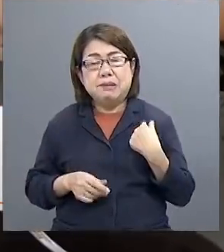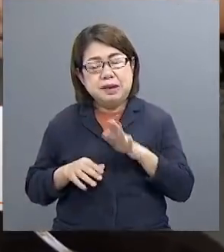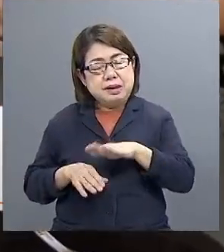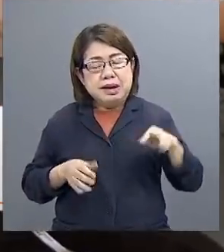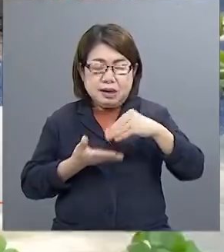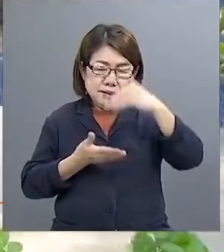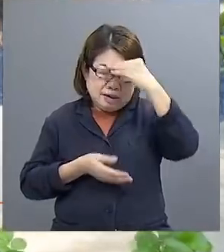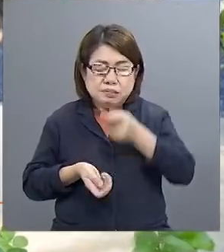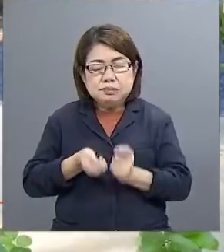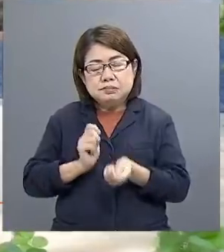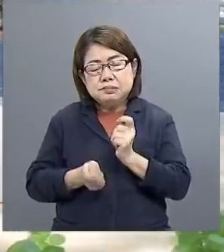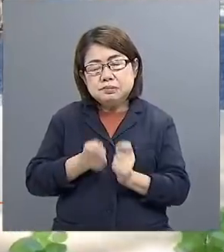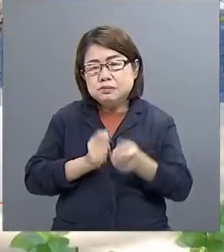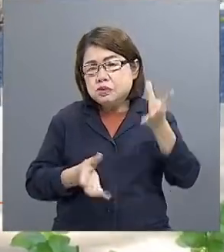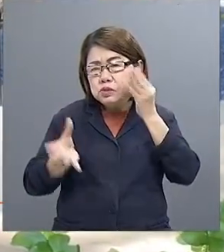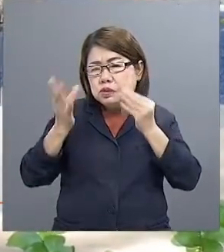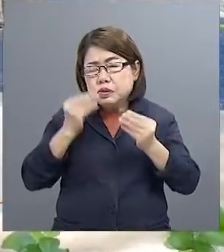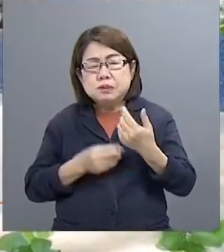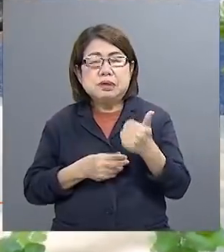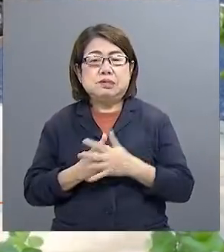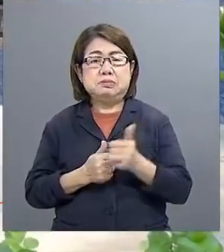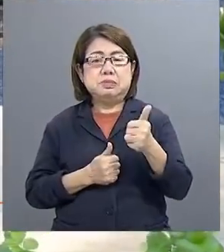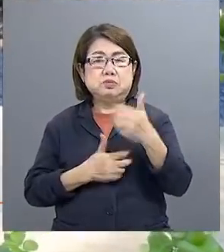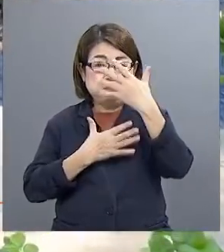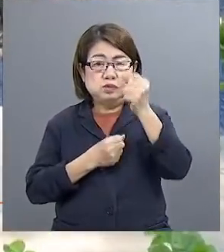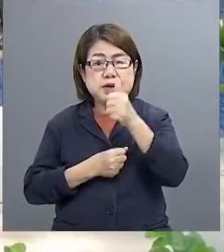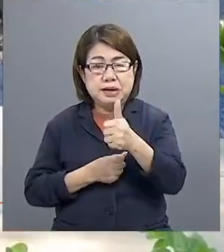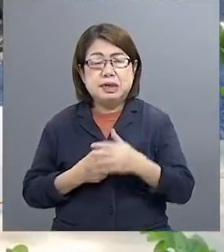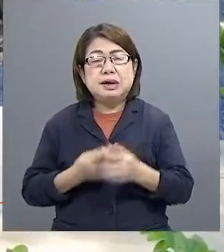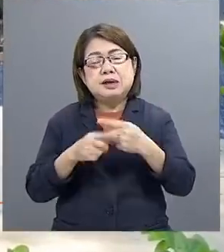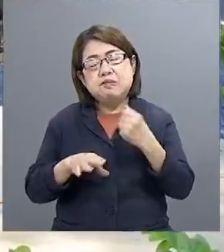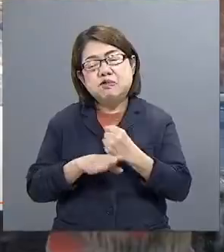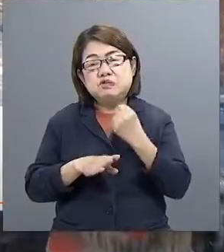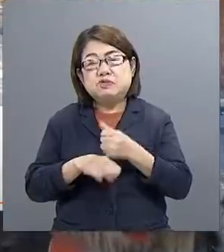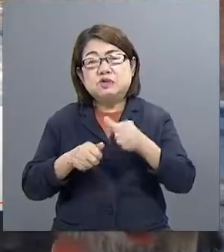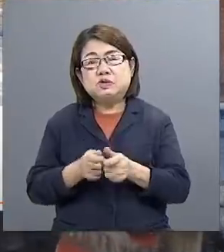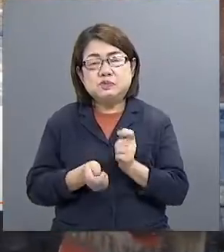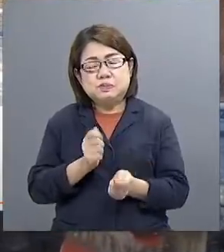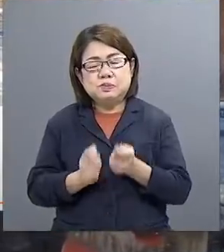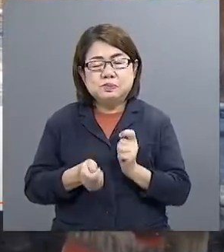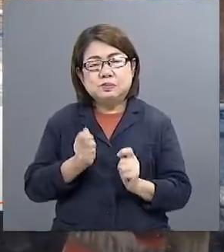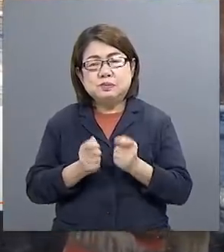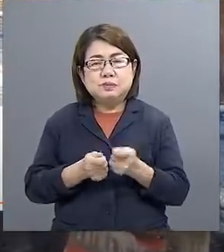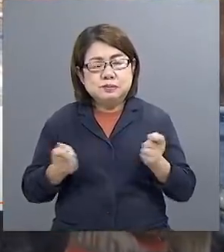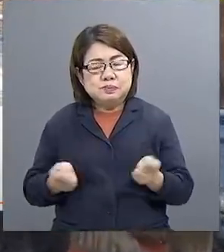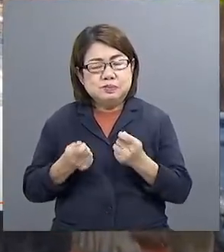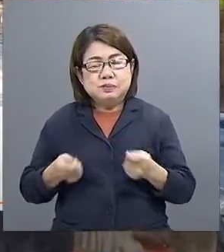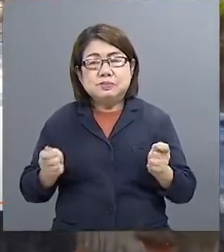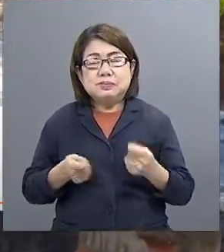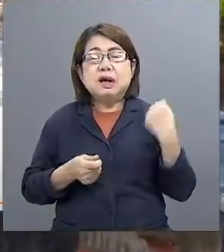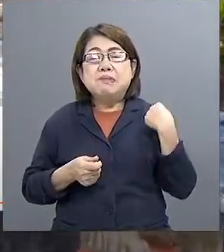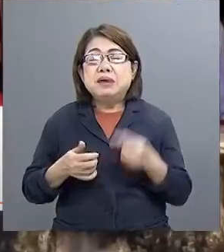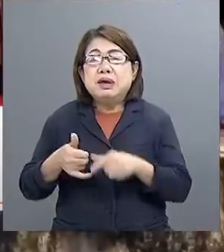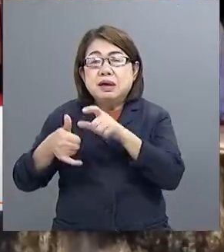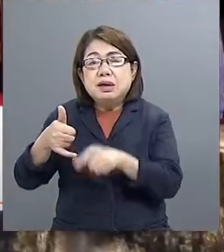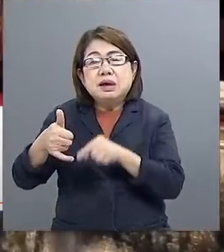กลายเป็นเอกลักษณ์ดึงดูดความสนใจได้มากขึ้นระหว่างการซ้อมดนตรีไทยก็จะมีคุณคณิสสรผู้มีทรัพย์เป็นคุณครู